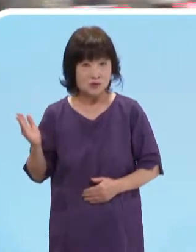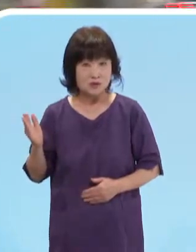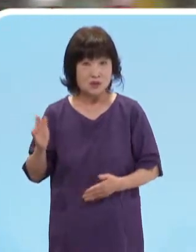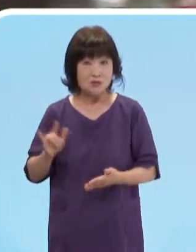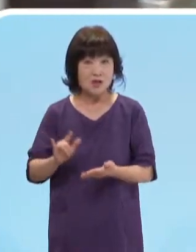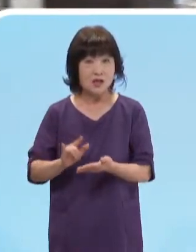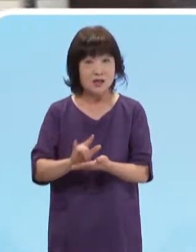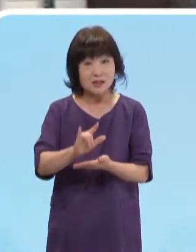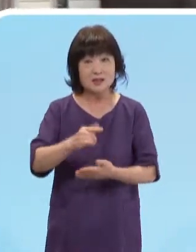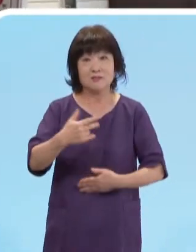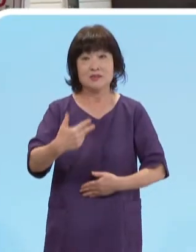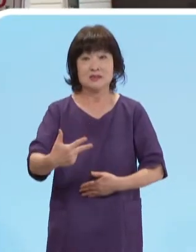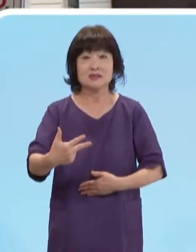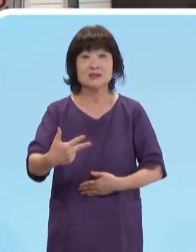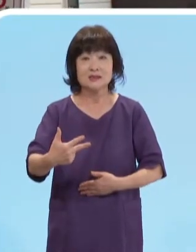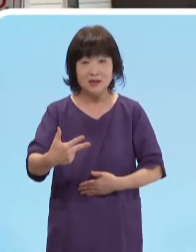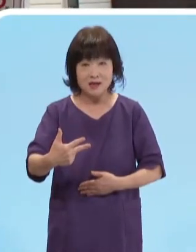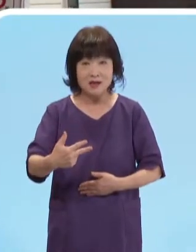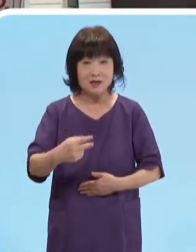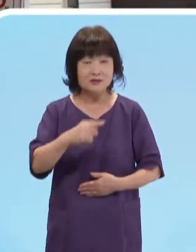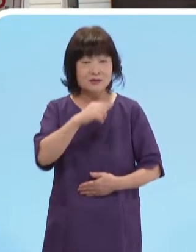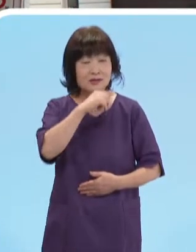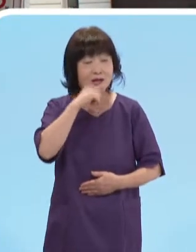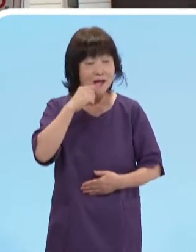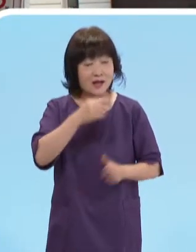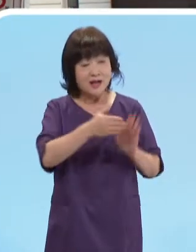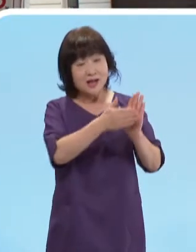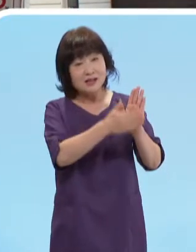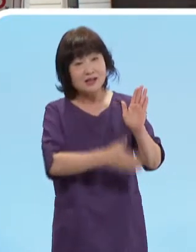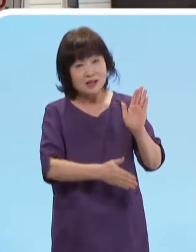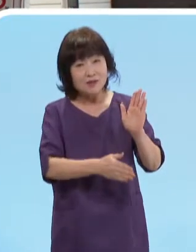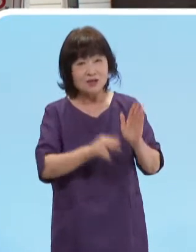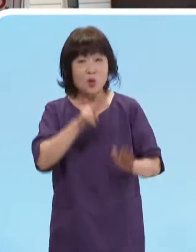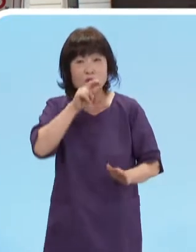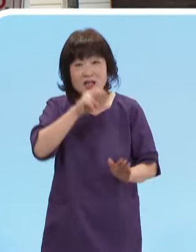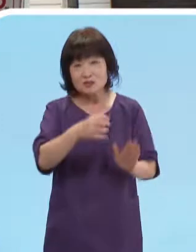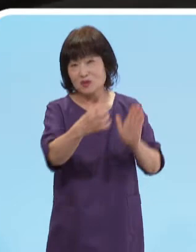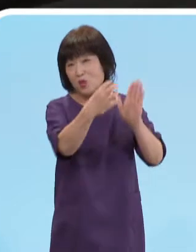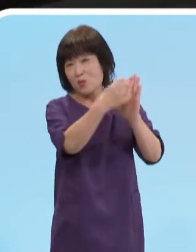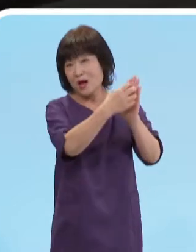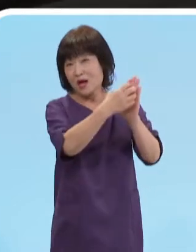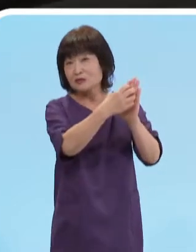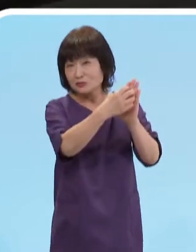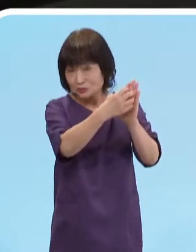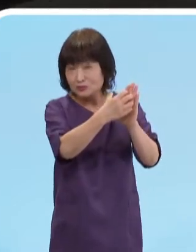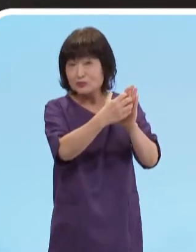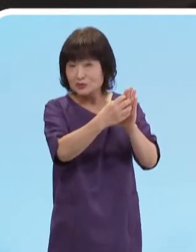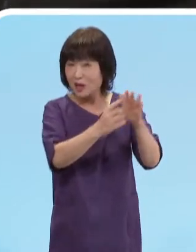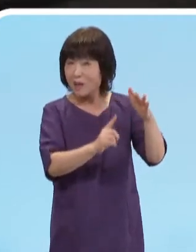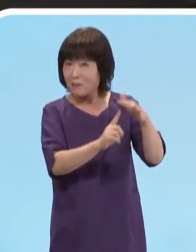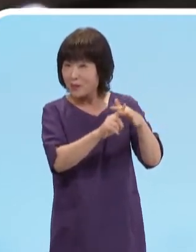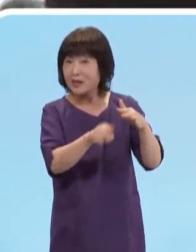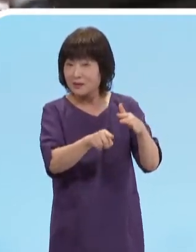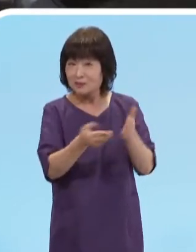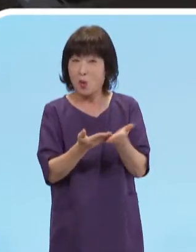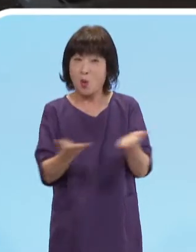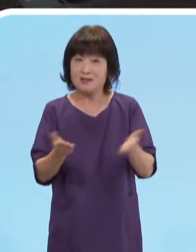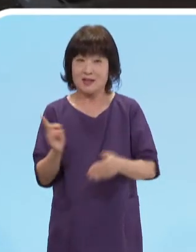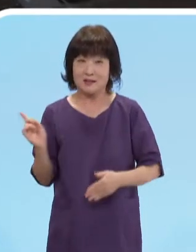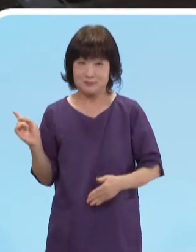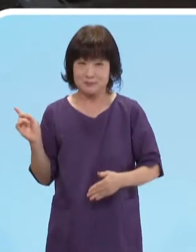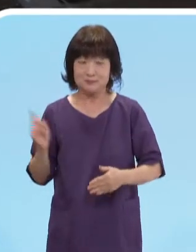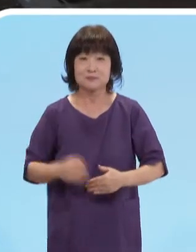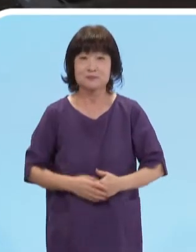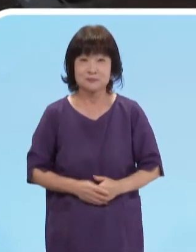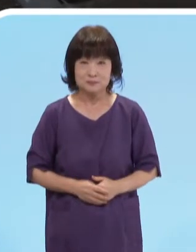やってきたのは伊丹市にある赤い壁とネズミのマークが目印の洋菓子店、パティスリーニル